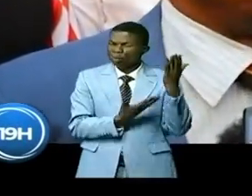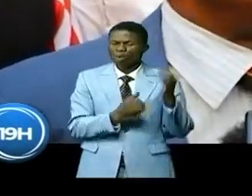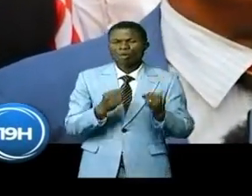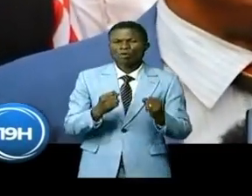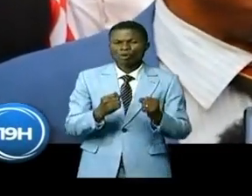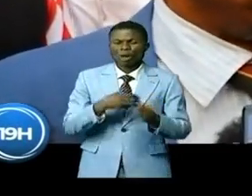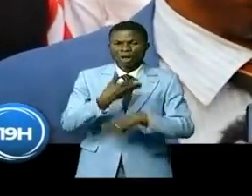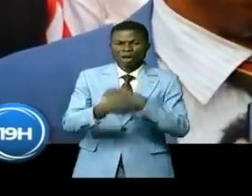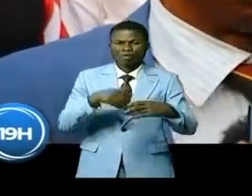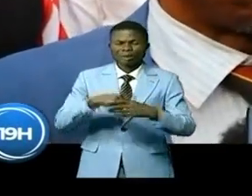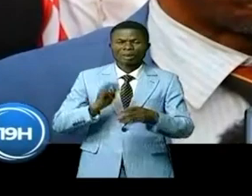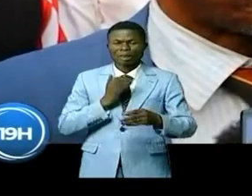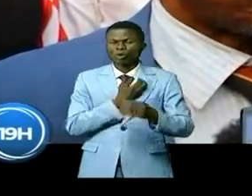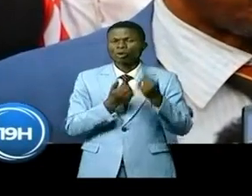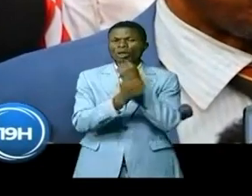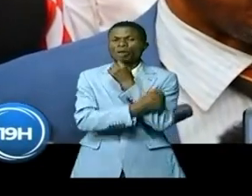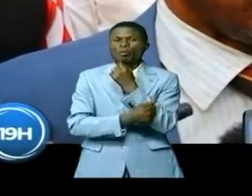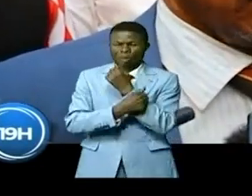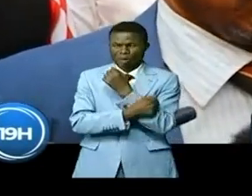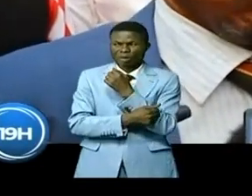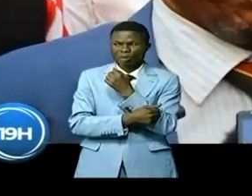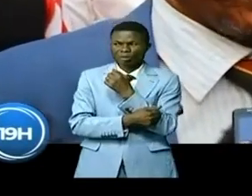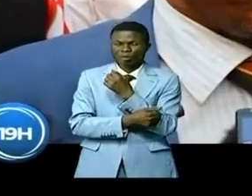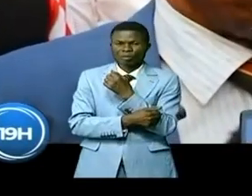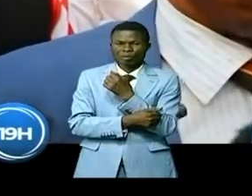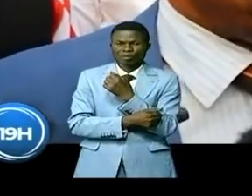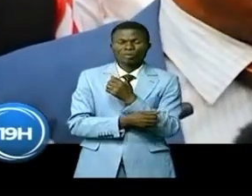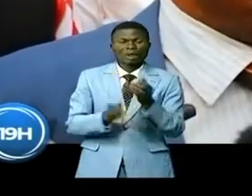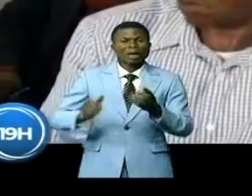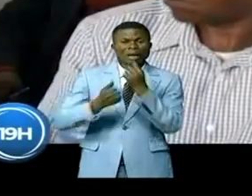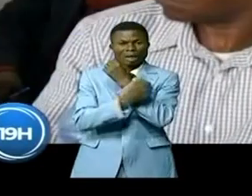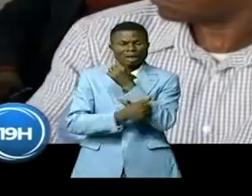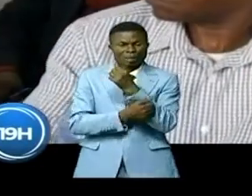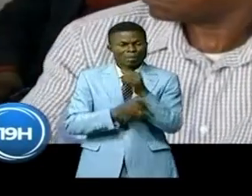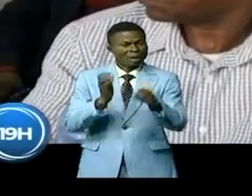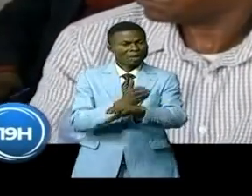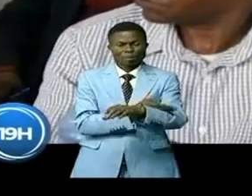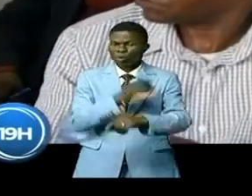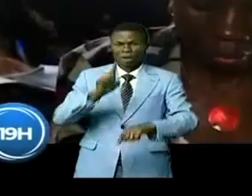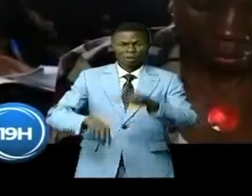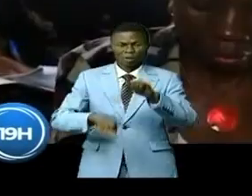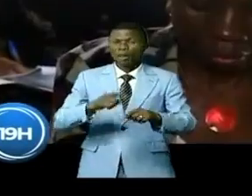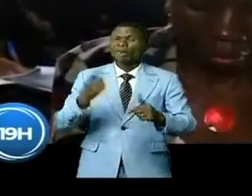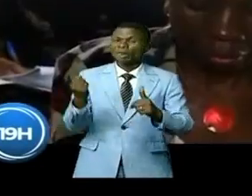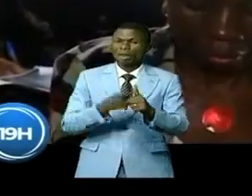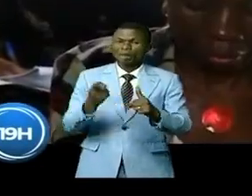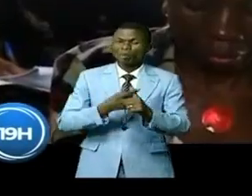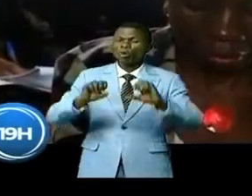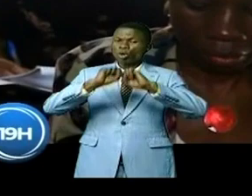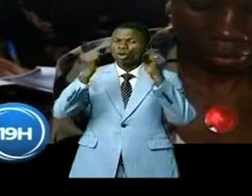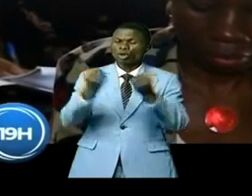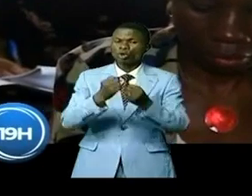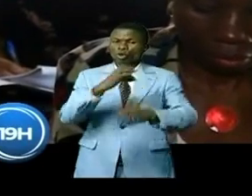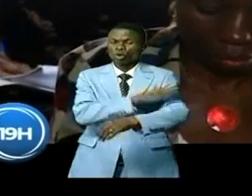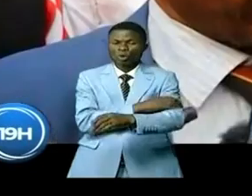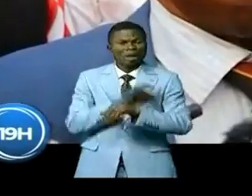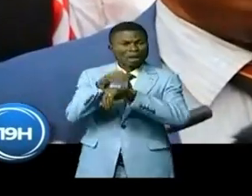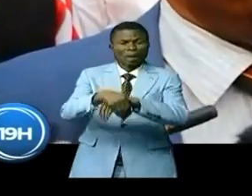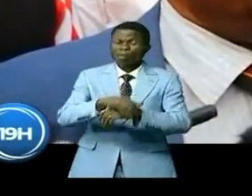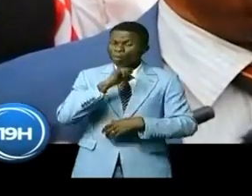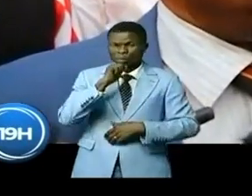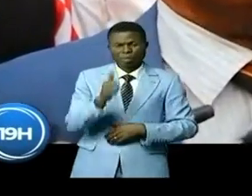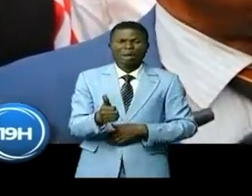à jouer dans notre pays. Le pays ne peut pas progresser si la société civile ne s'implique